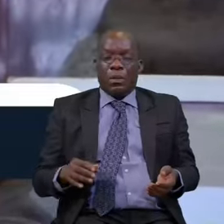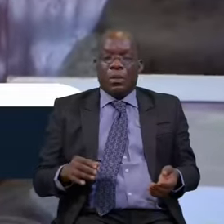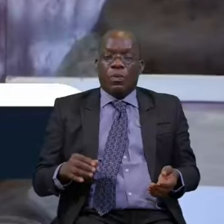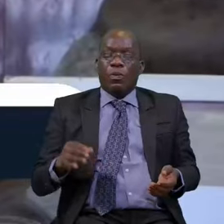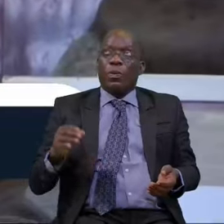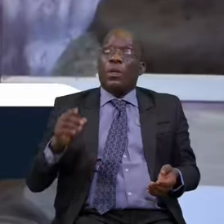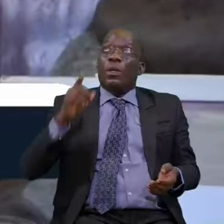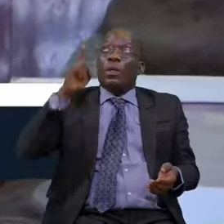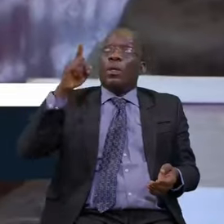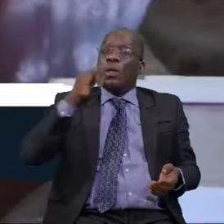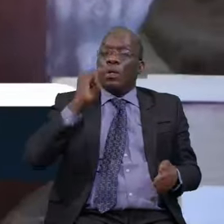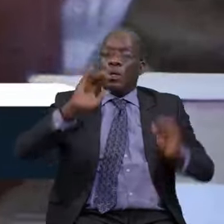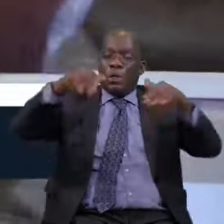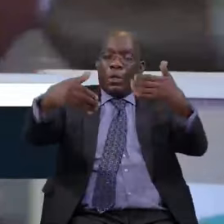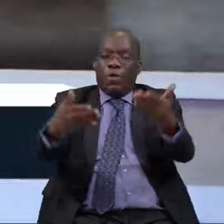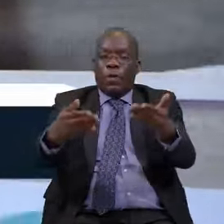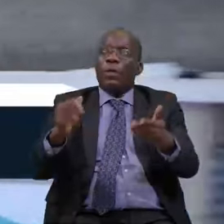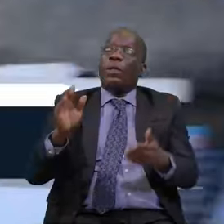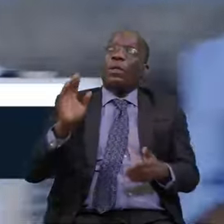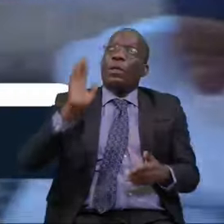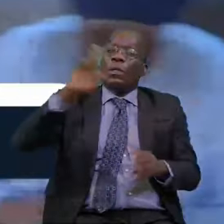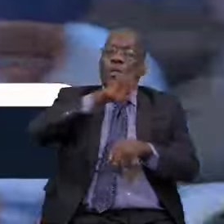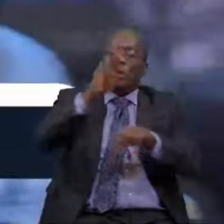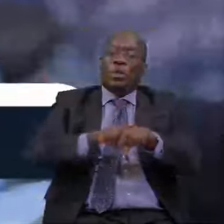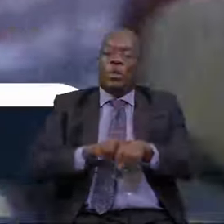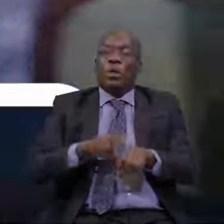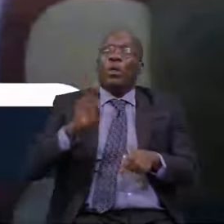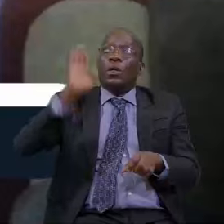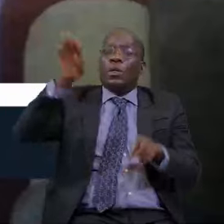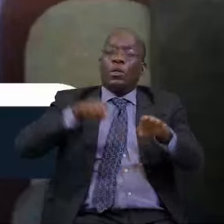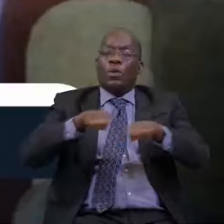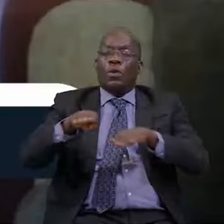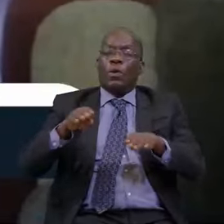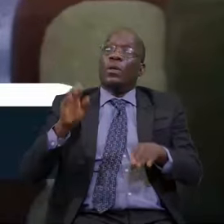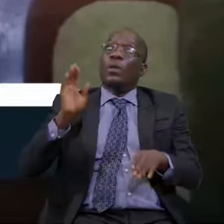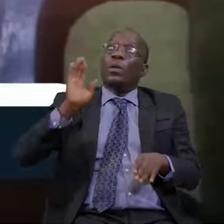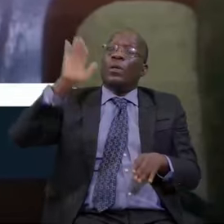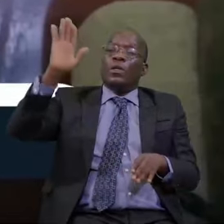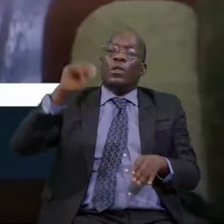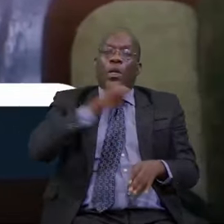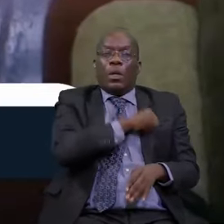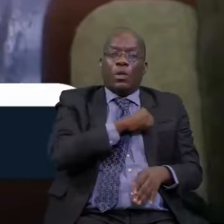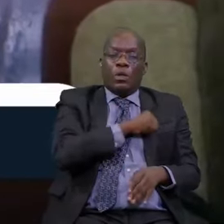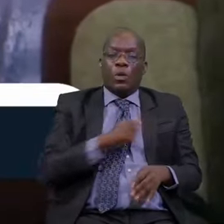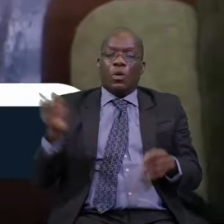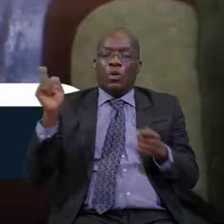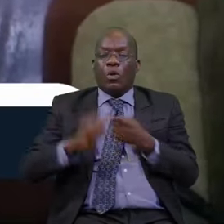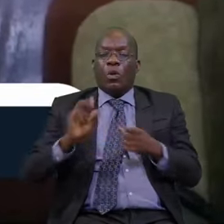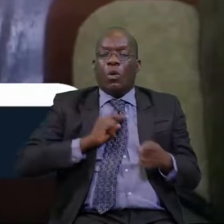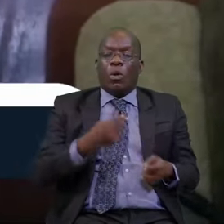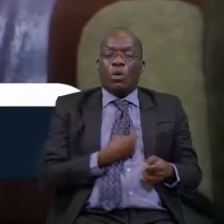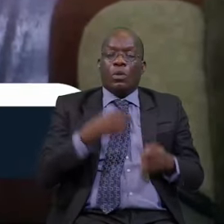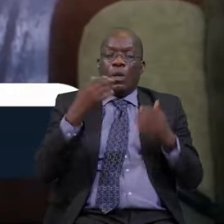Et il transfère sa nature, ses attributs, ses attitudes. Et il nous transfère